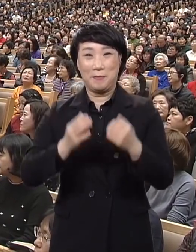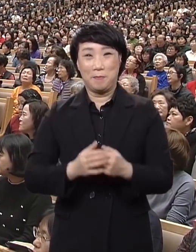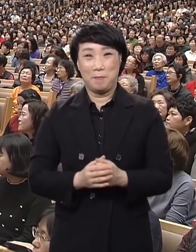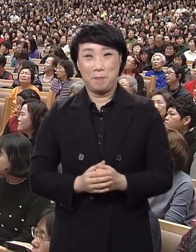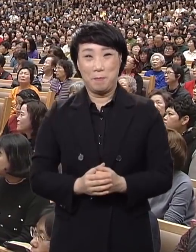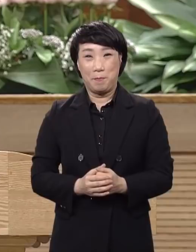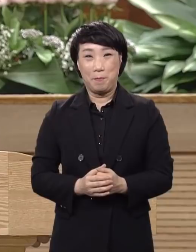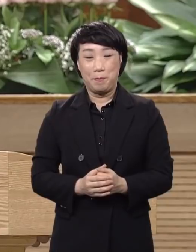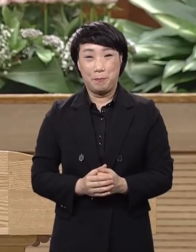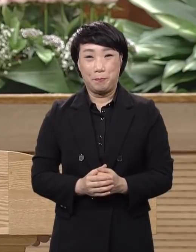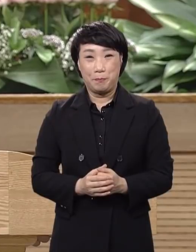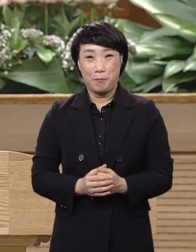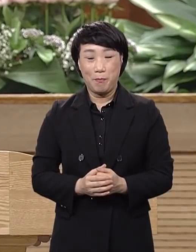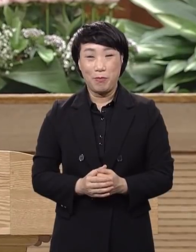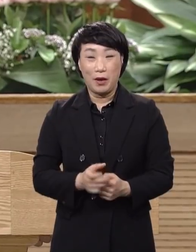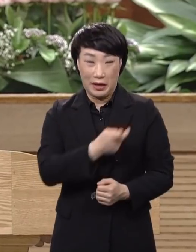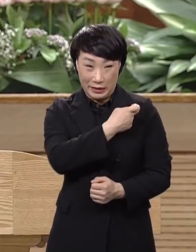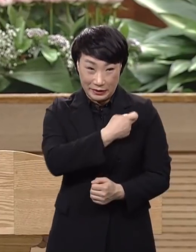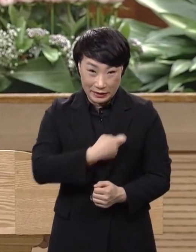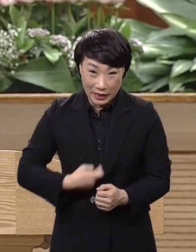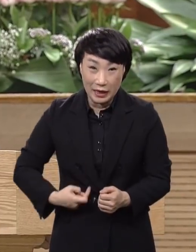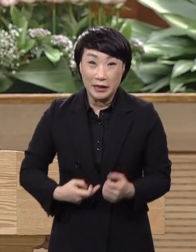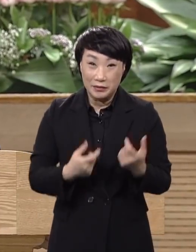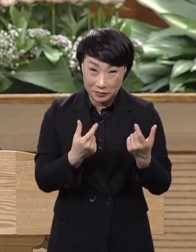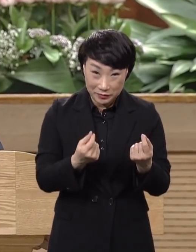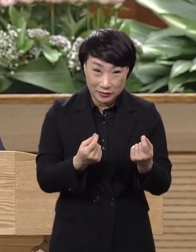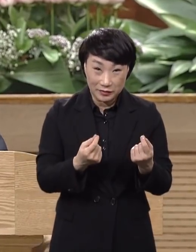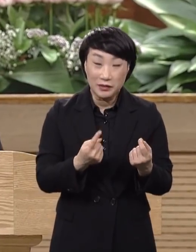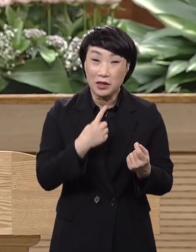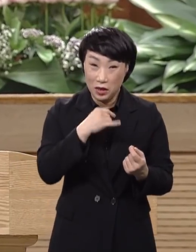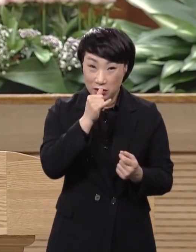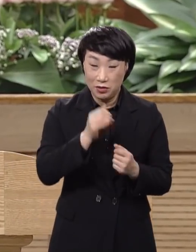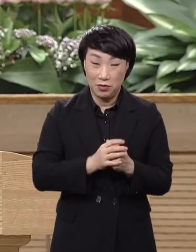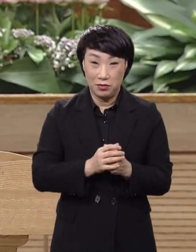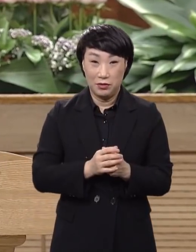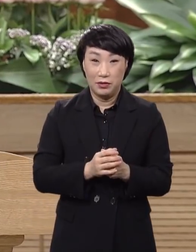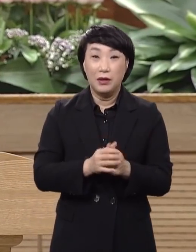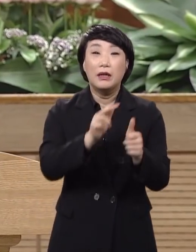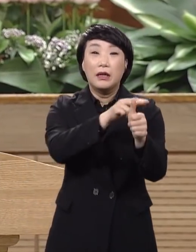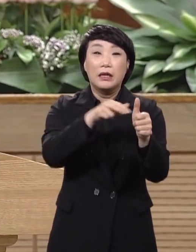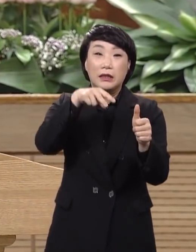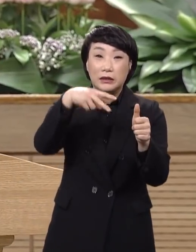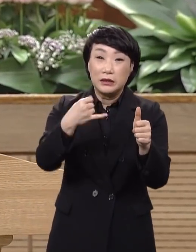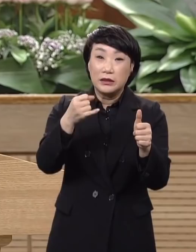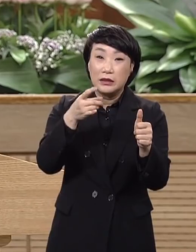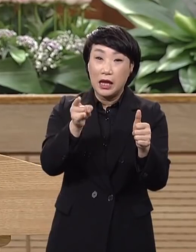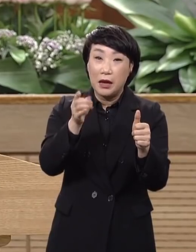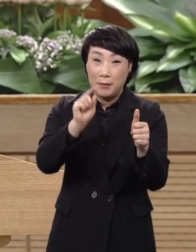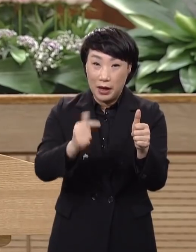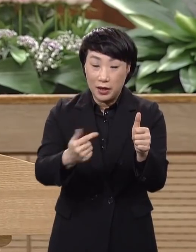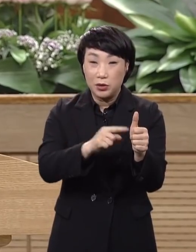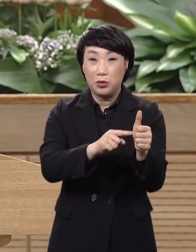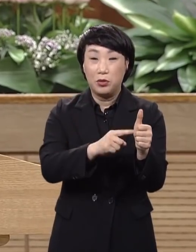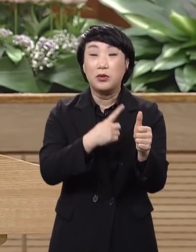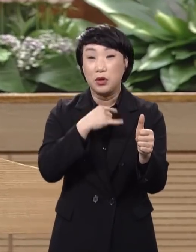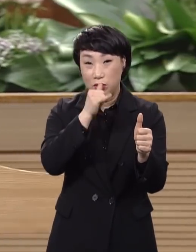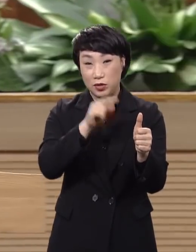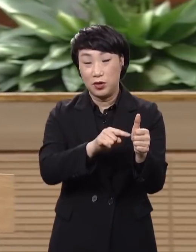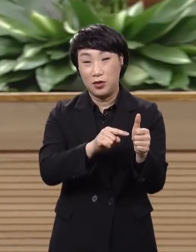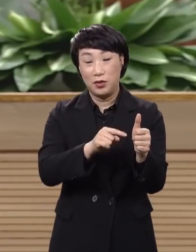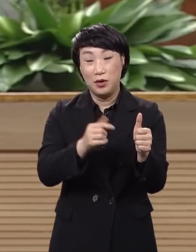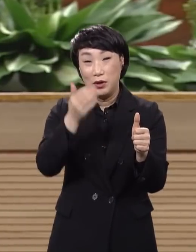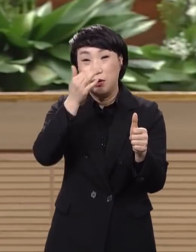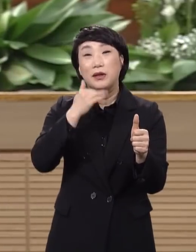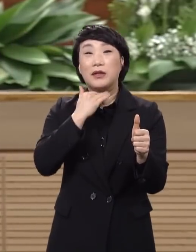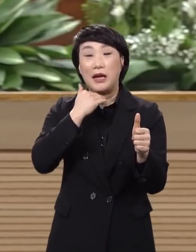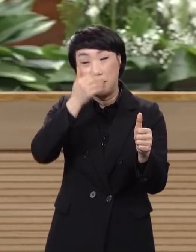할렐루야. 예, 제자들도 그리했고 스데반도 그리했답니다. 스데반